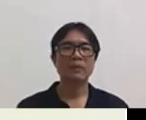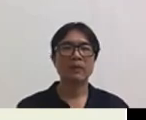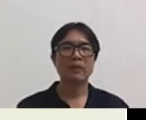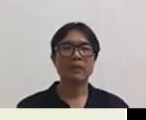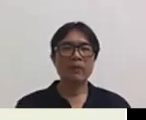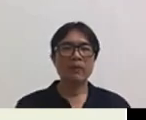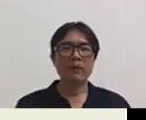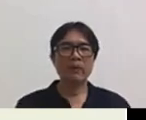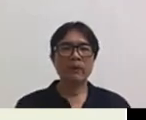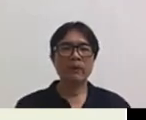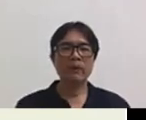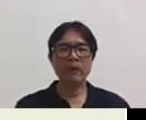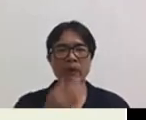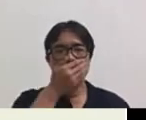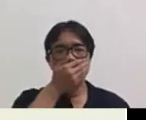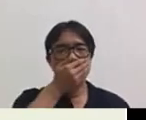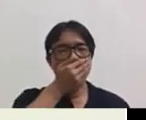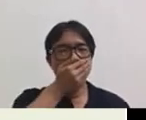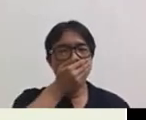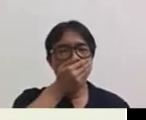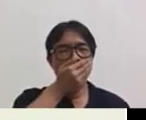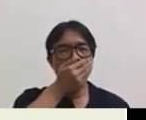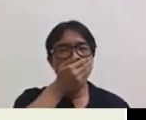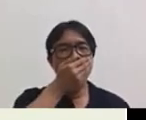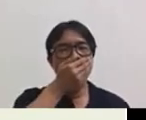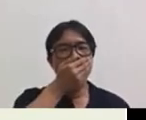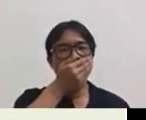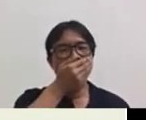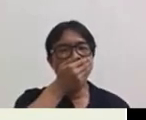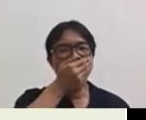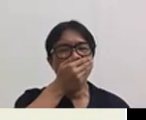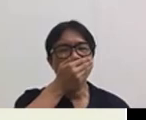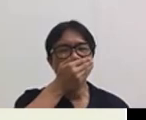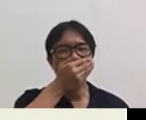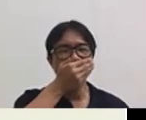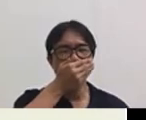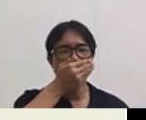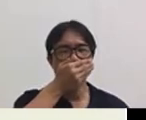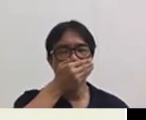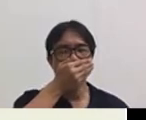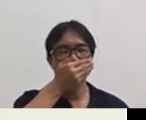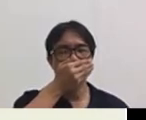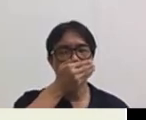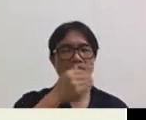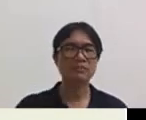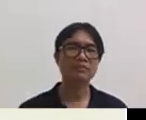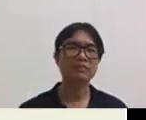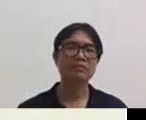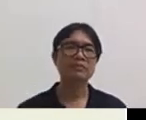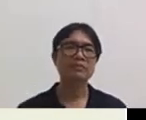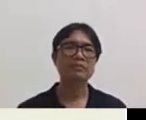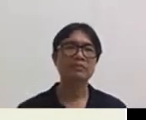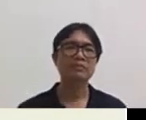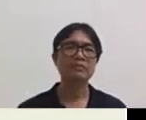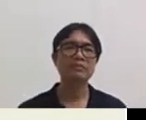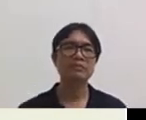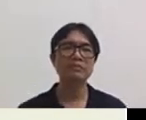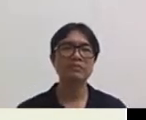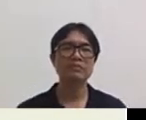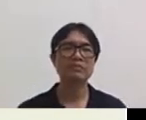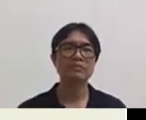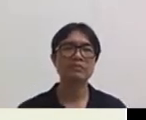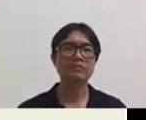tetapi tidak melakukan yang baik. Seperti bagian awal tadi itu. Ini problem kita kan sebenarnya. Kita ini sudah berniat